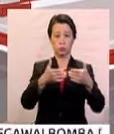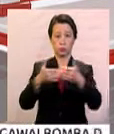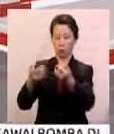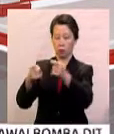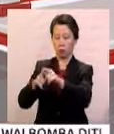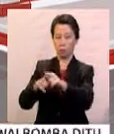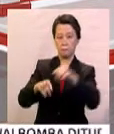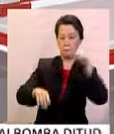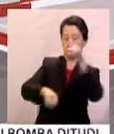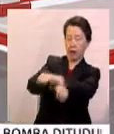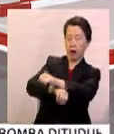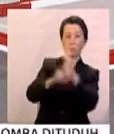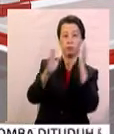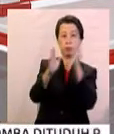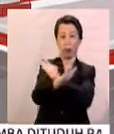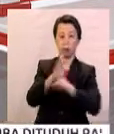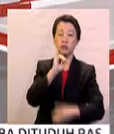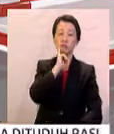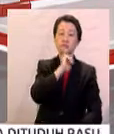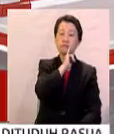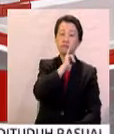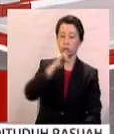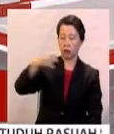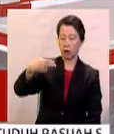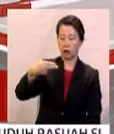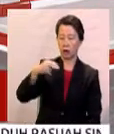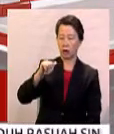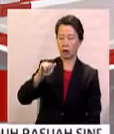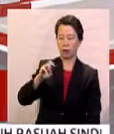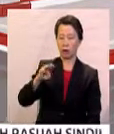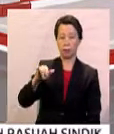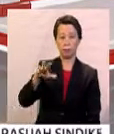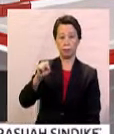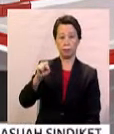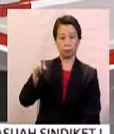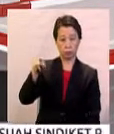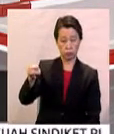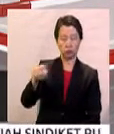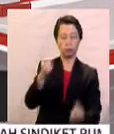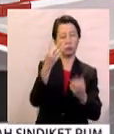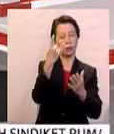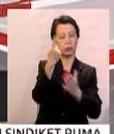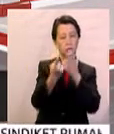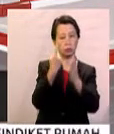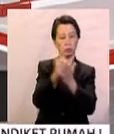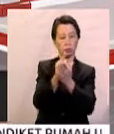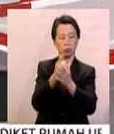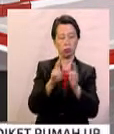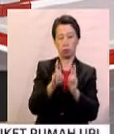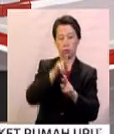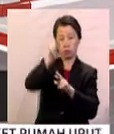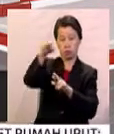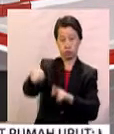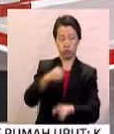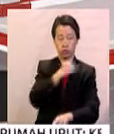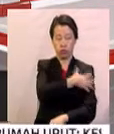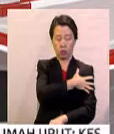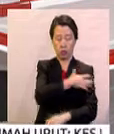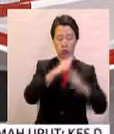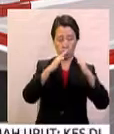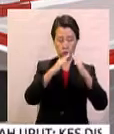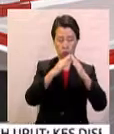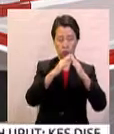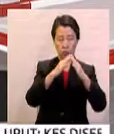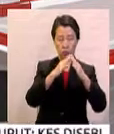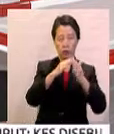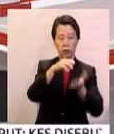insiden serangan balas Israel terhadap sasaran Hamas di Semenanjung Gaza beberapa jam selepas pelancaran roket Palestin terkena sebuah rumah di